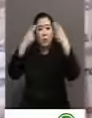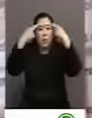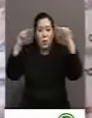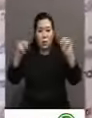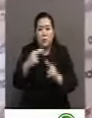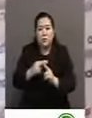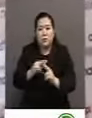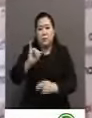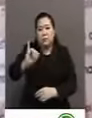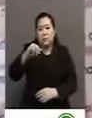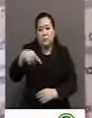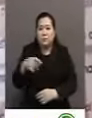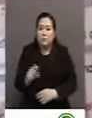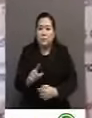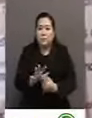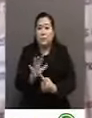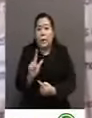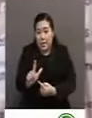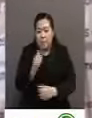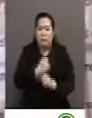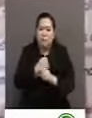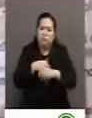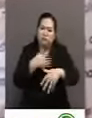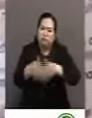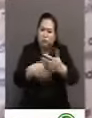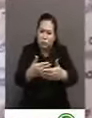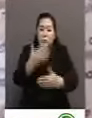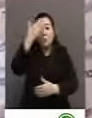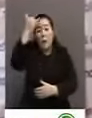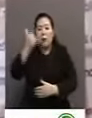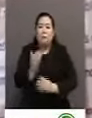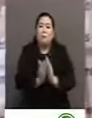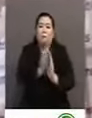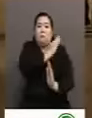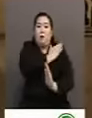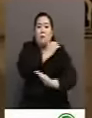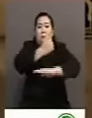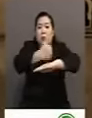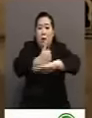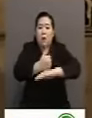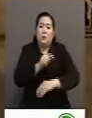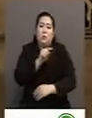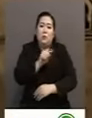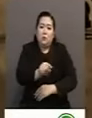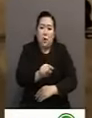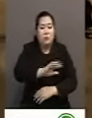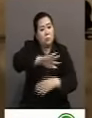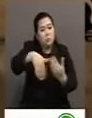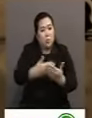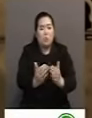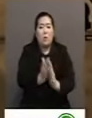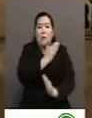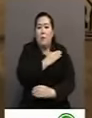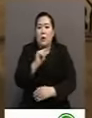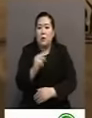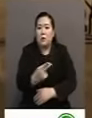คลได้โพสต์ Facebook ถึงการดำเนินการหลังจากที่มีพระราชองค์การโปรดเกล้าถอดถอนสมณศักดิ์ของพระธรรมชโยนะคะโดยบ